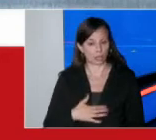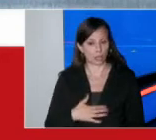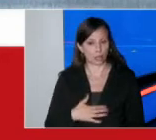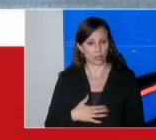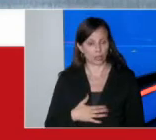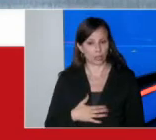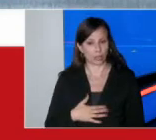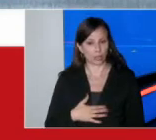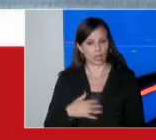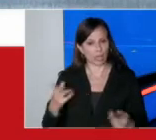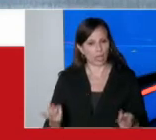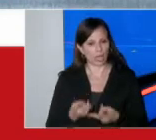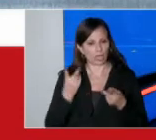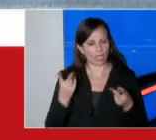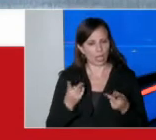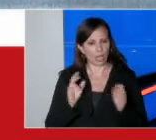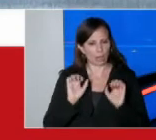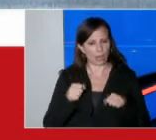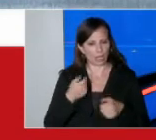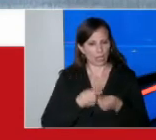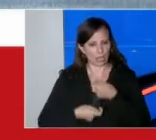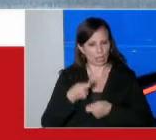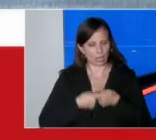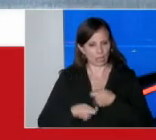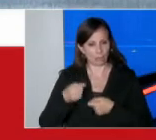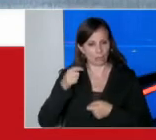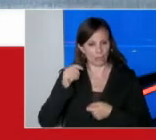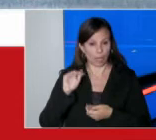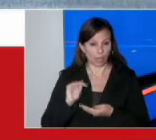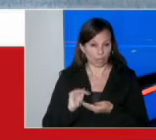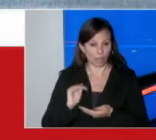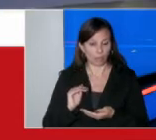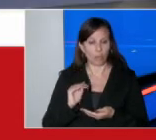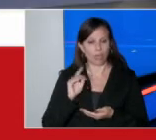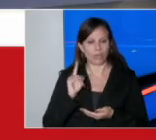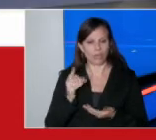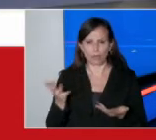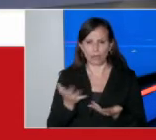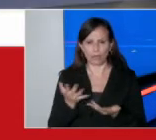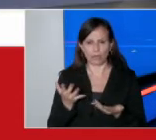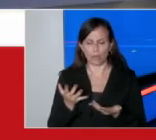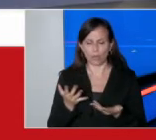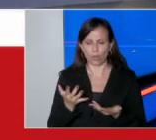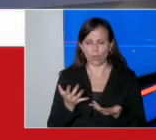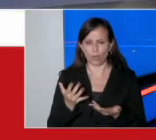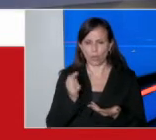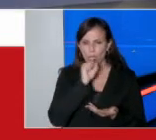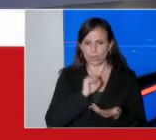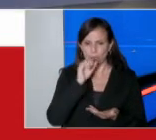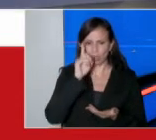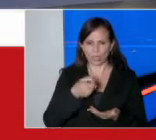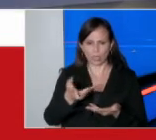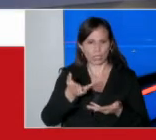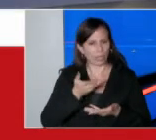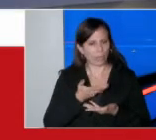הוא להקל על בעלי העסקים הקטנים, נדמה לי לפחות שאני מבין את העניין הזה. אבל מאיפה אמורים לקבל היוצרים